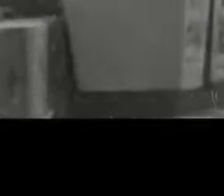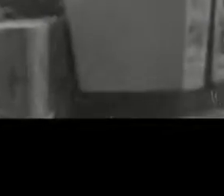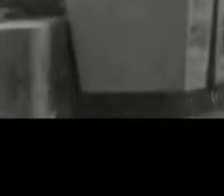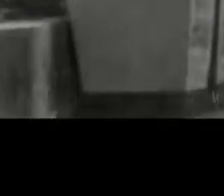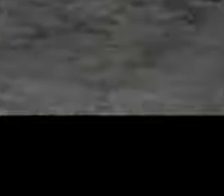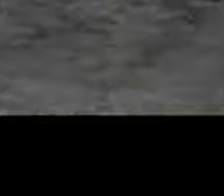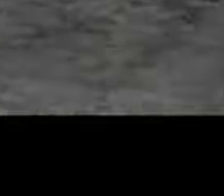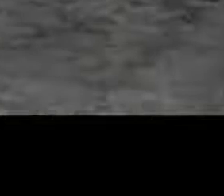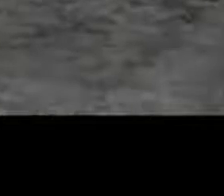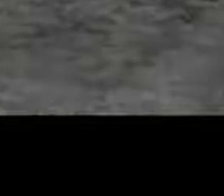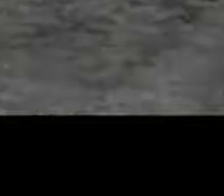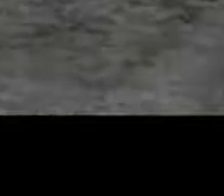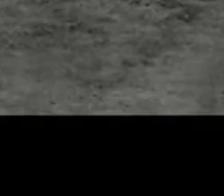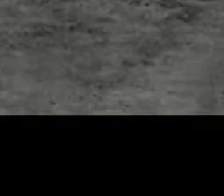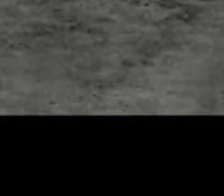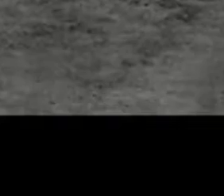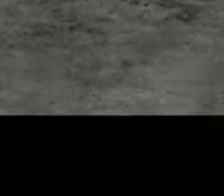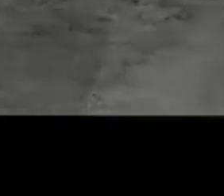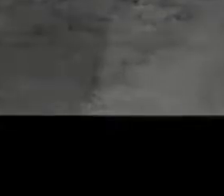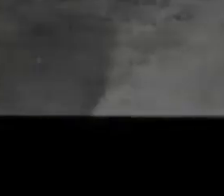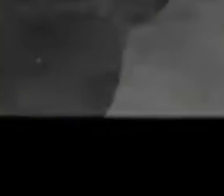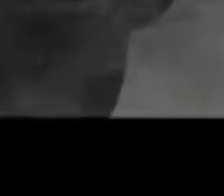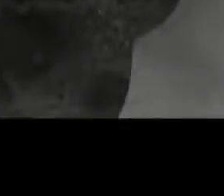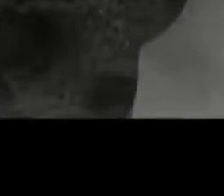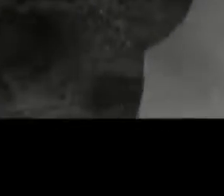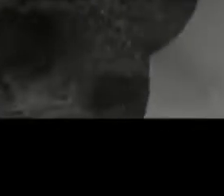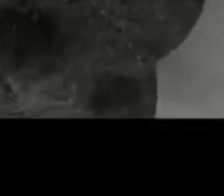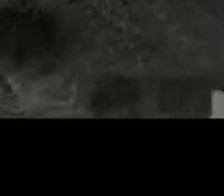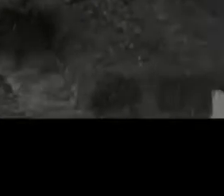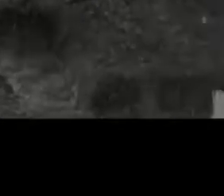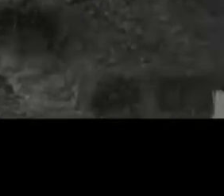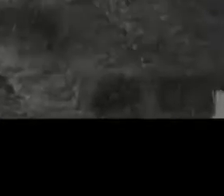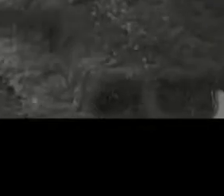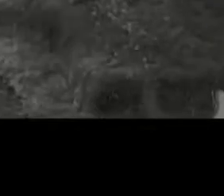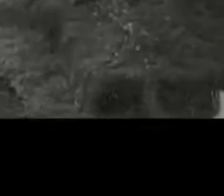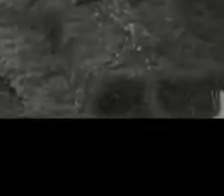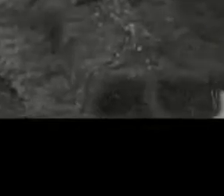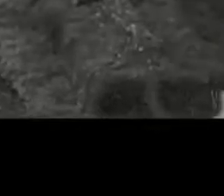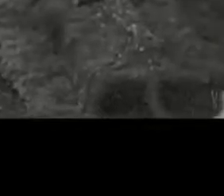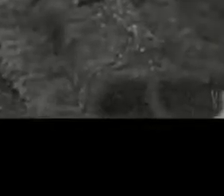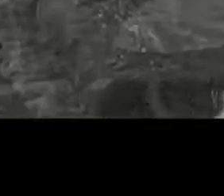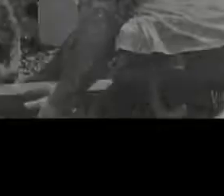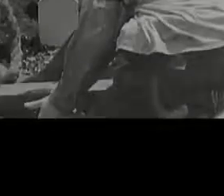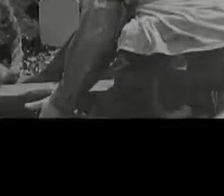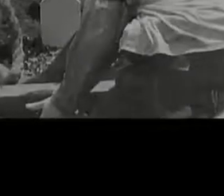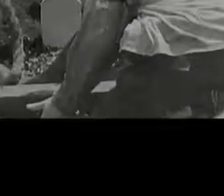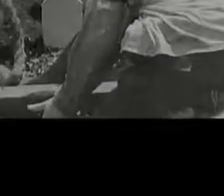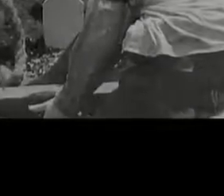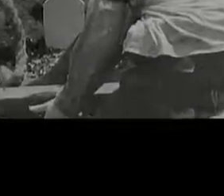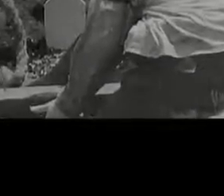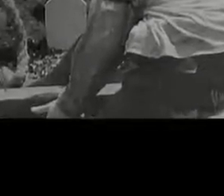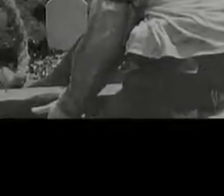Tidak satu, tidak dua, mereka pergi bergerogol dalam gelombang bernama